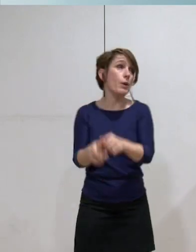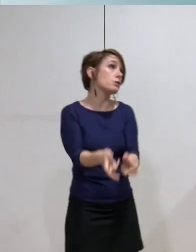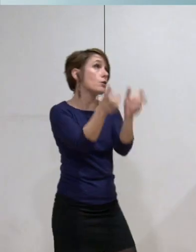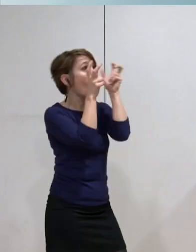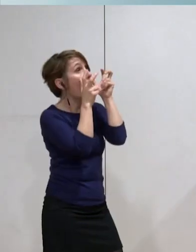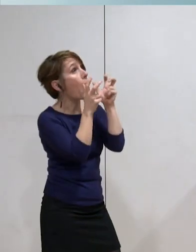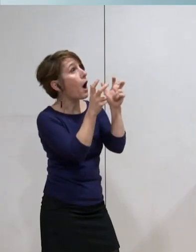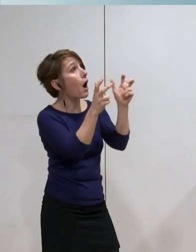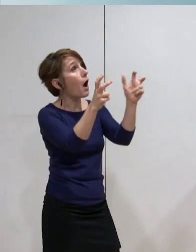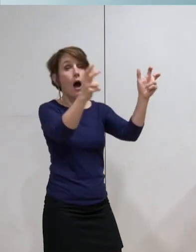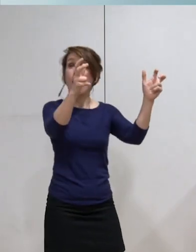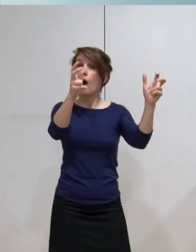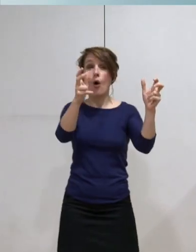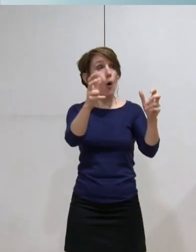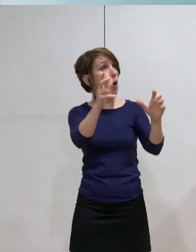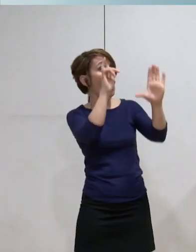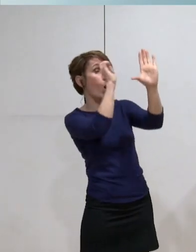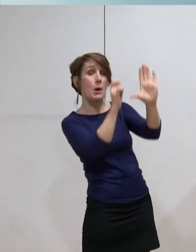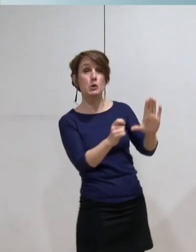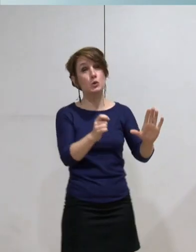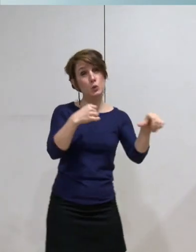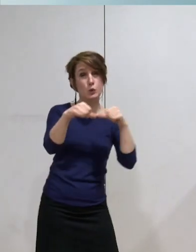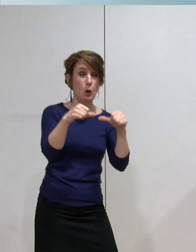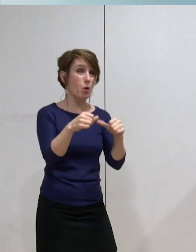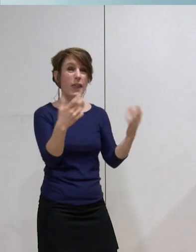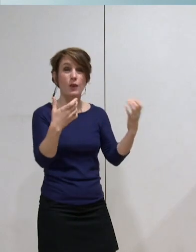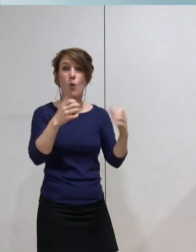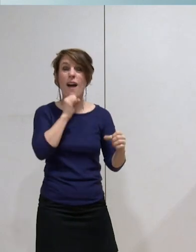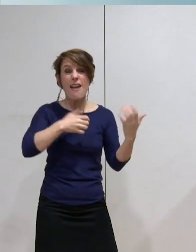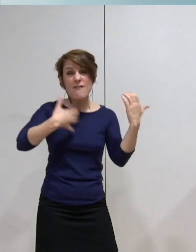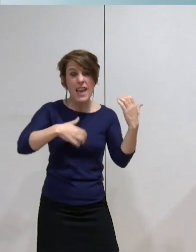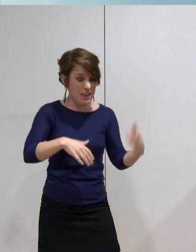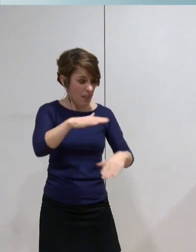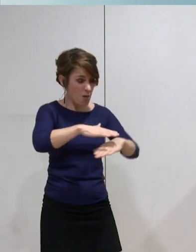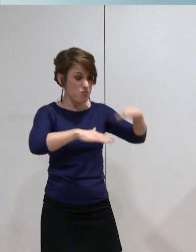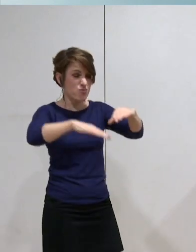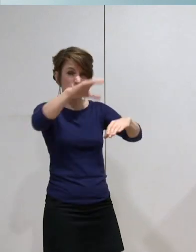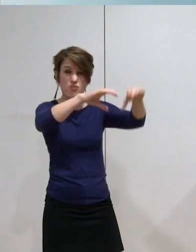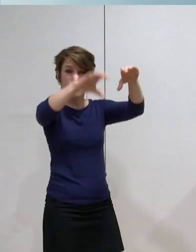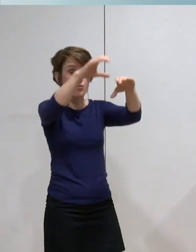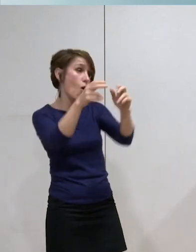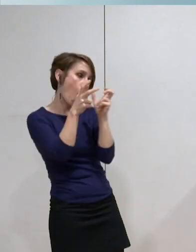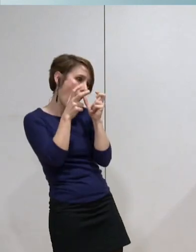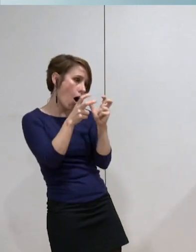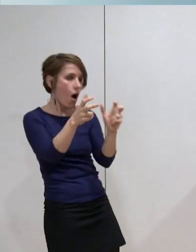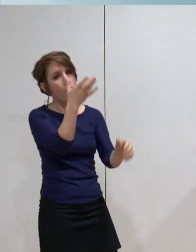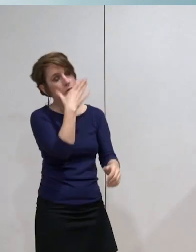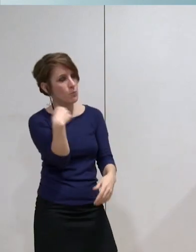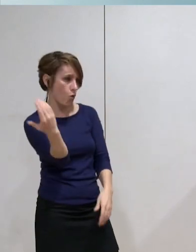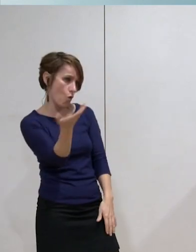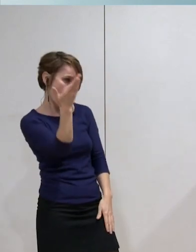des empilements des concrétions des compilations des vieilles guitares ou de boîes de conserve et j'en